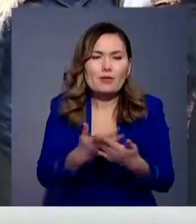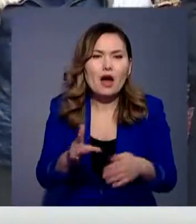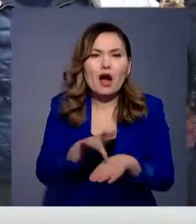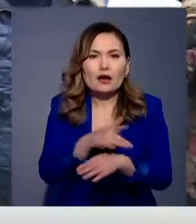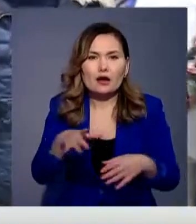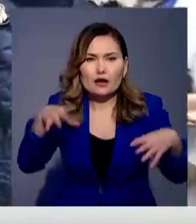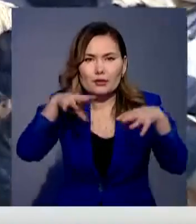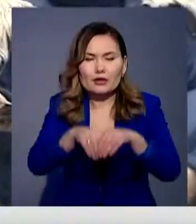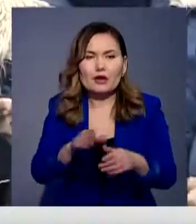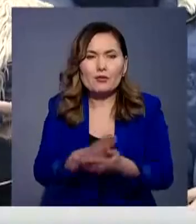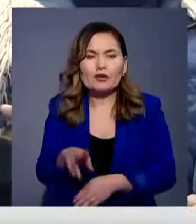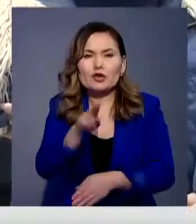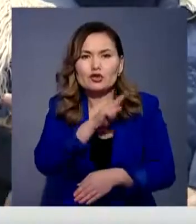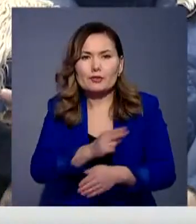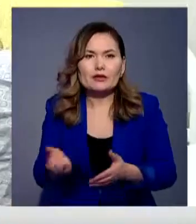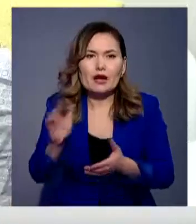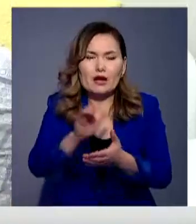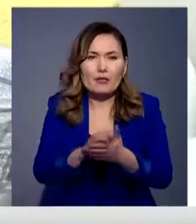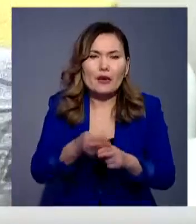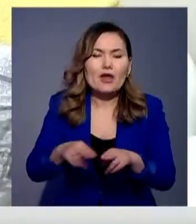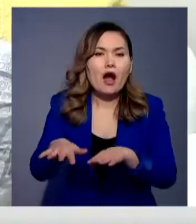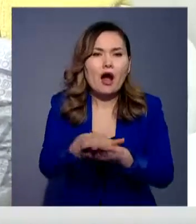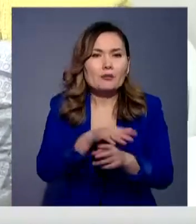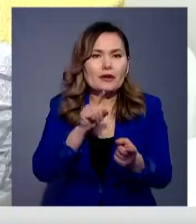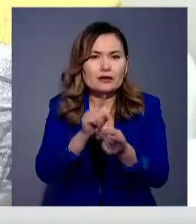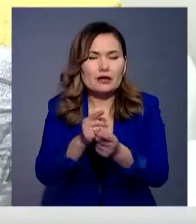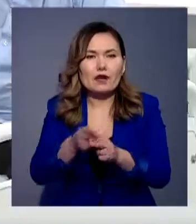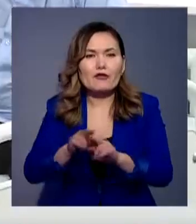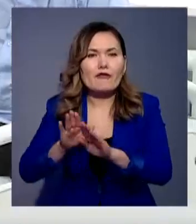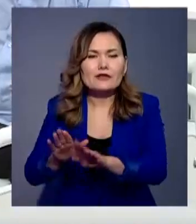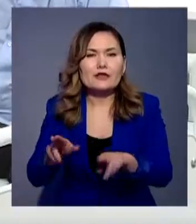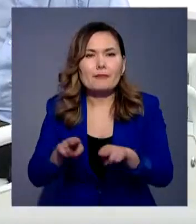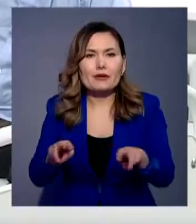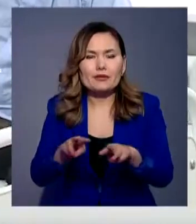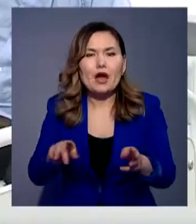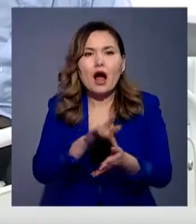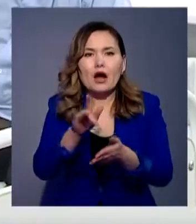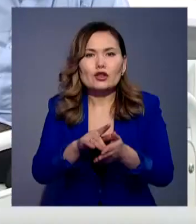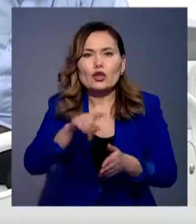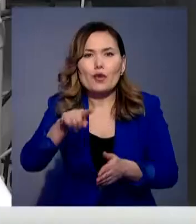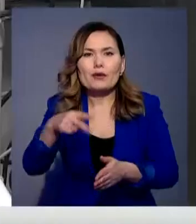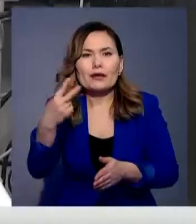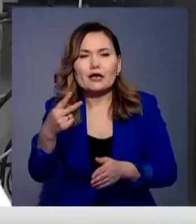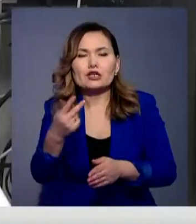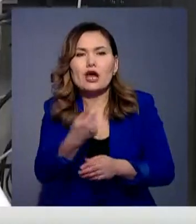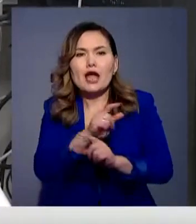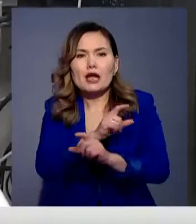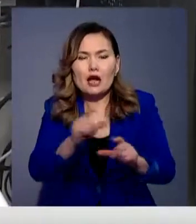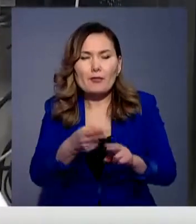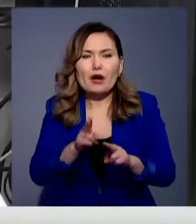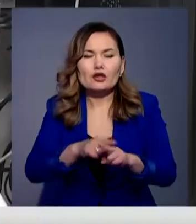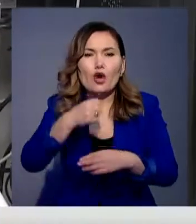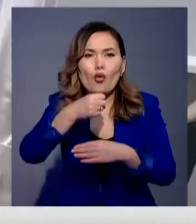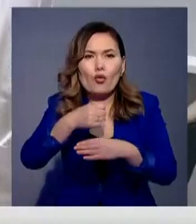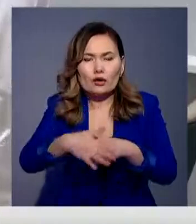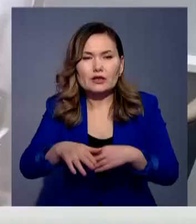біріктірілген. Барлық жұмыспен танысып, сол жерде халықпен тілдесті. Сондай-ақ вице-премьер қалалық нөмір 2-ші емхана мен орталық темір жол